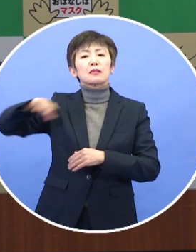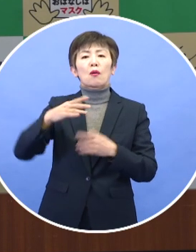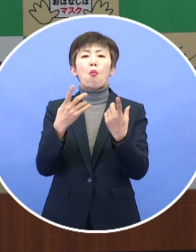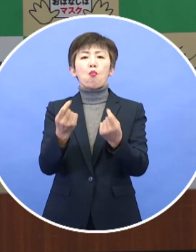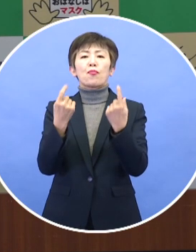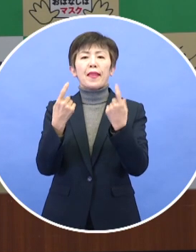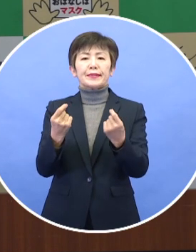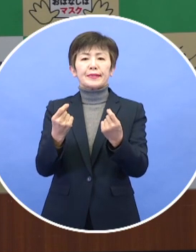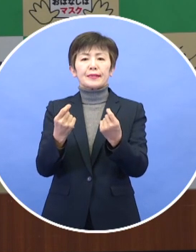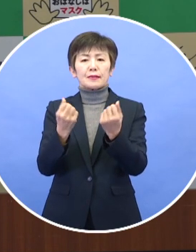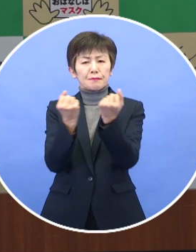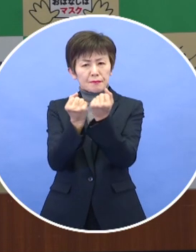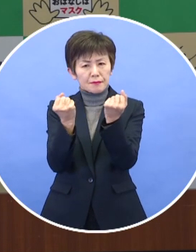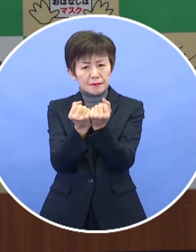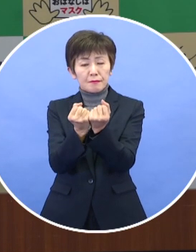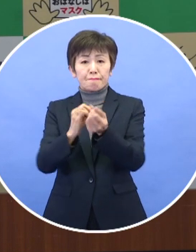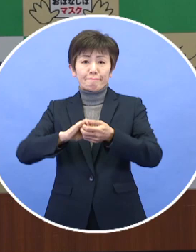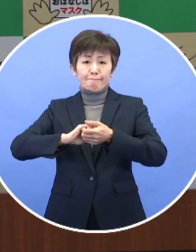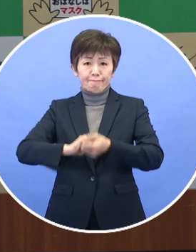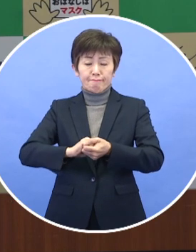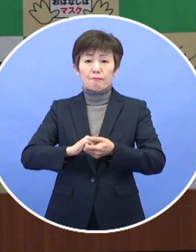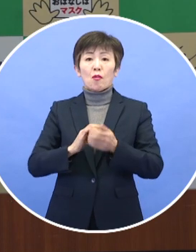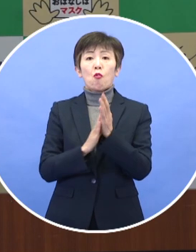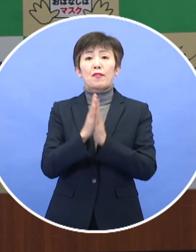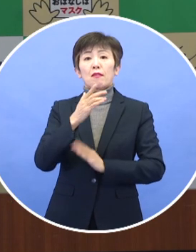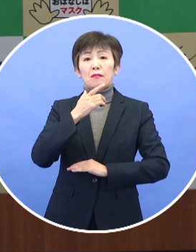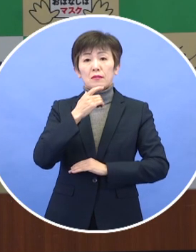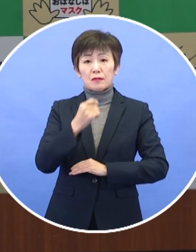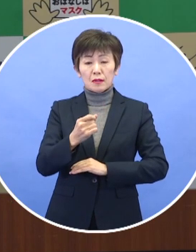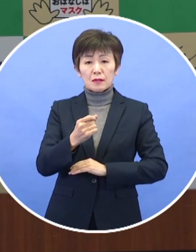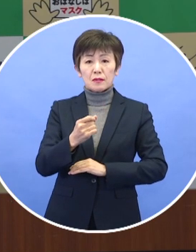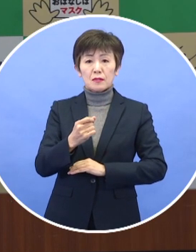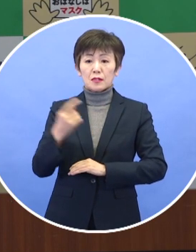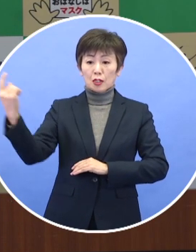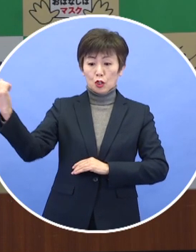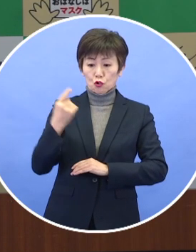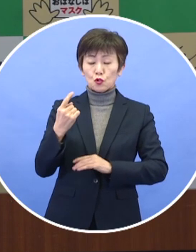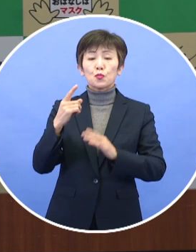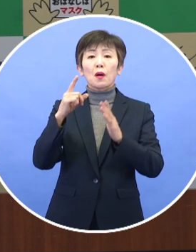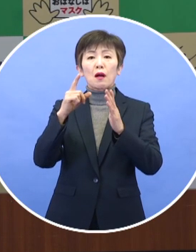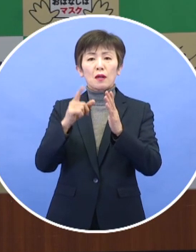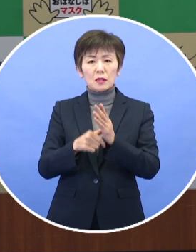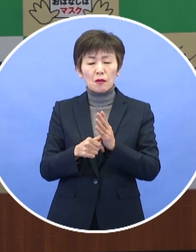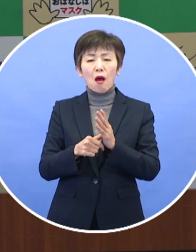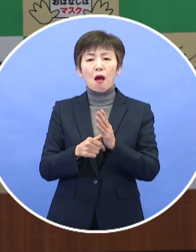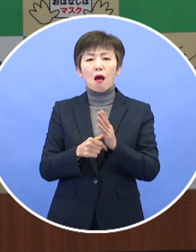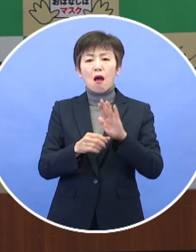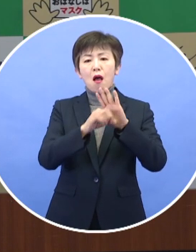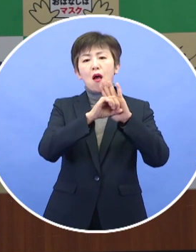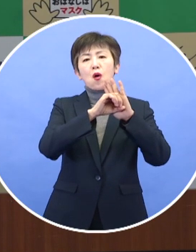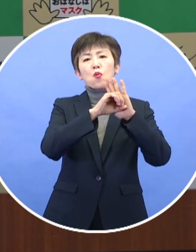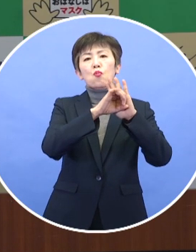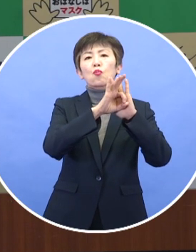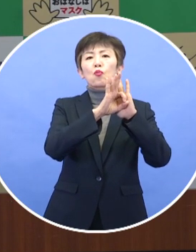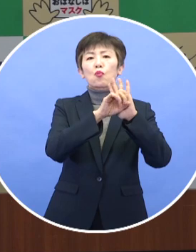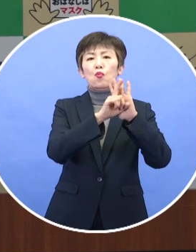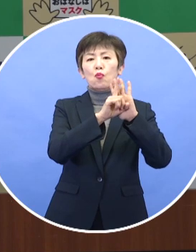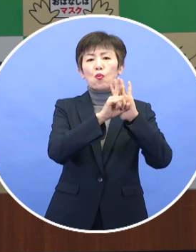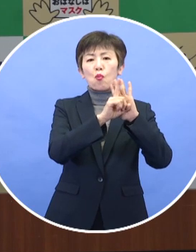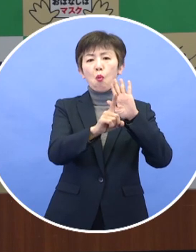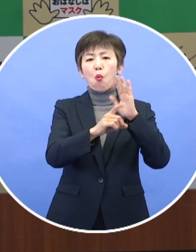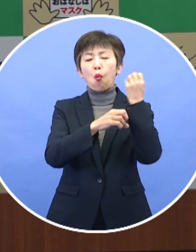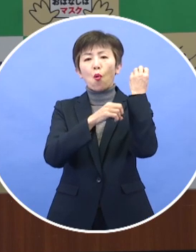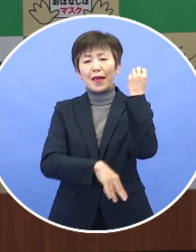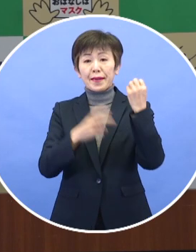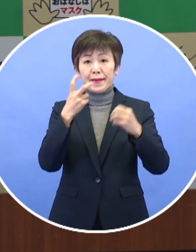たい。それからできれば来県前に抗原検査、ここで陰性の確認を、福井県の皆さんはまた行かれるときには